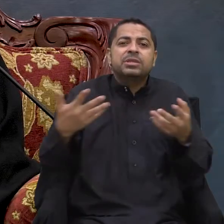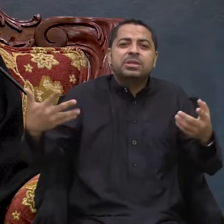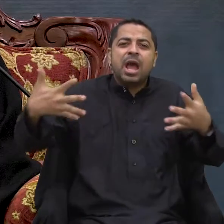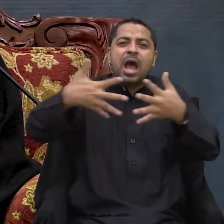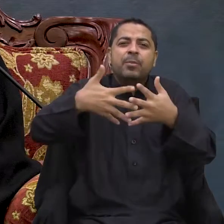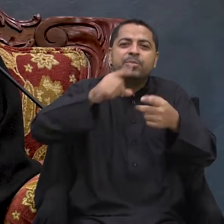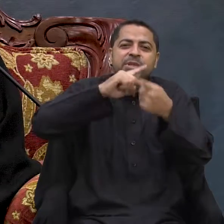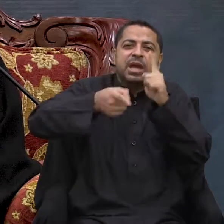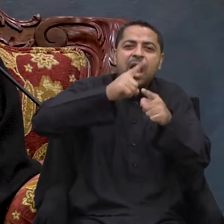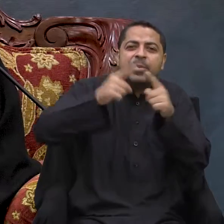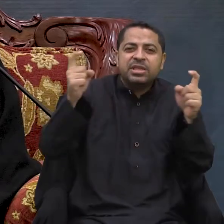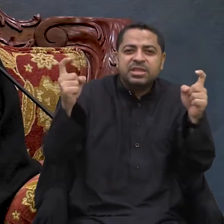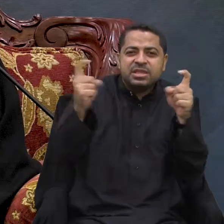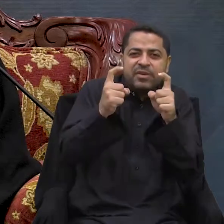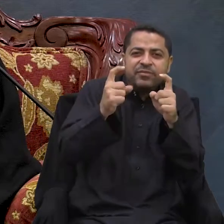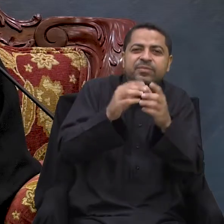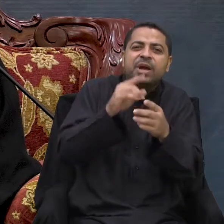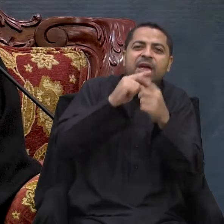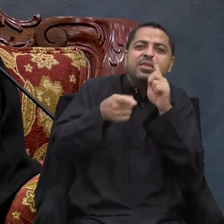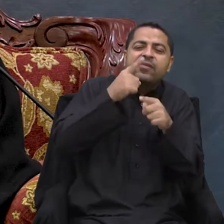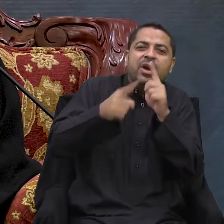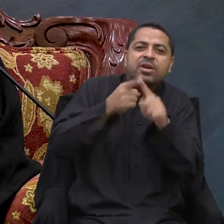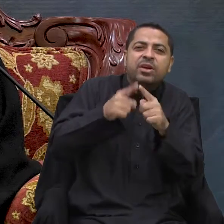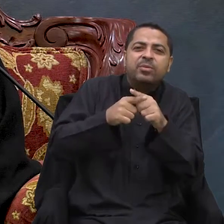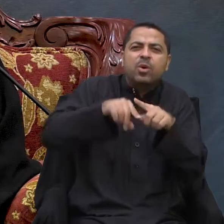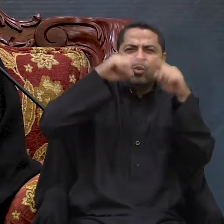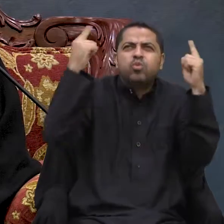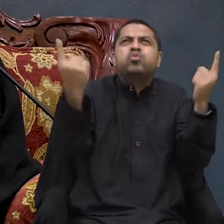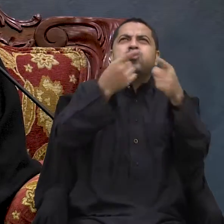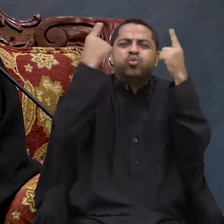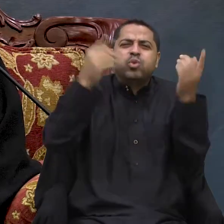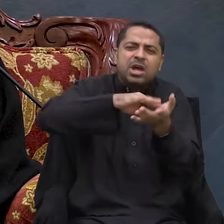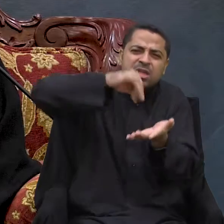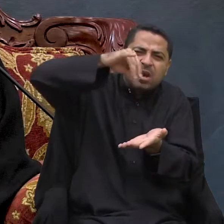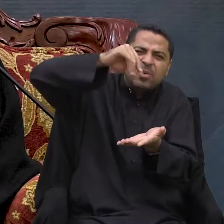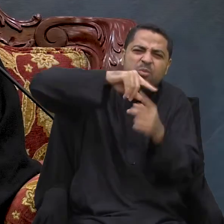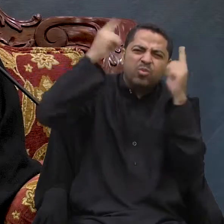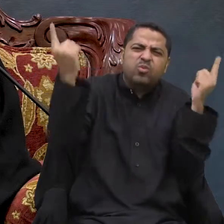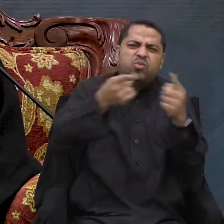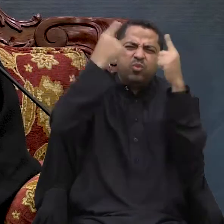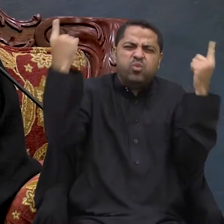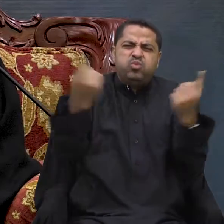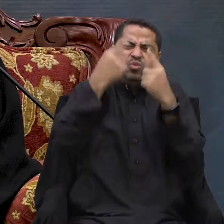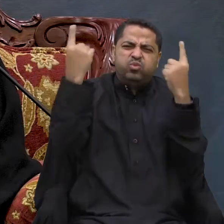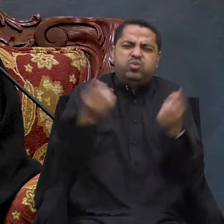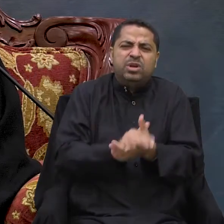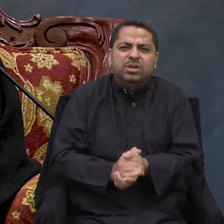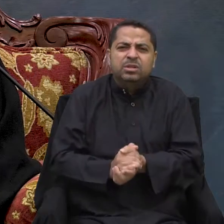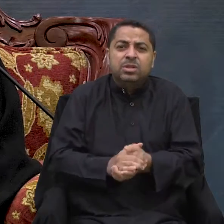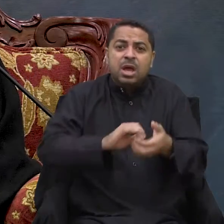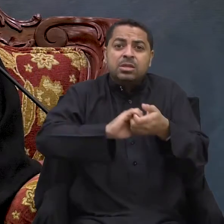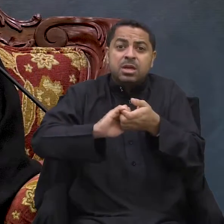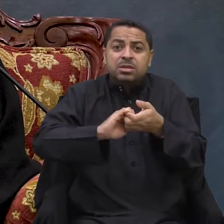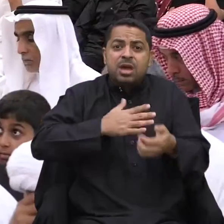مع المعسكر الأموي، ثار الغبار على القسطل، أظهر